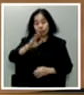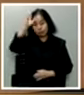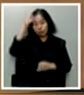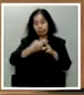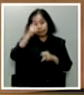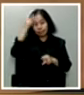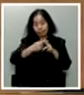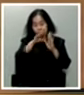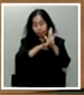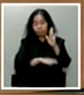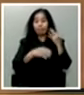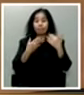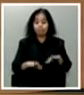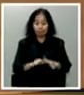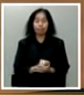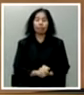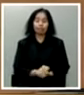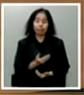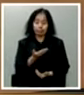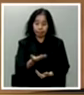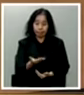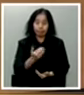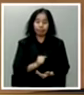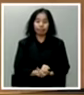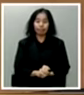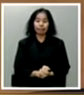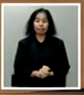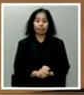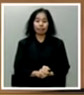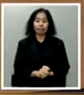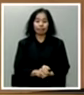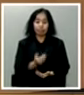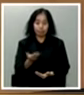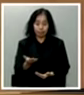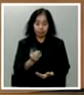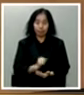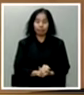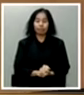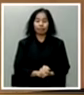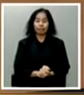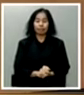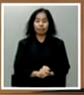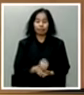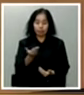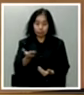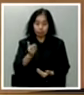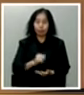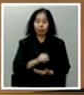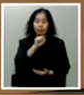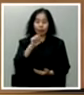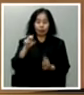2ครับเชิญครับเชิญท่านคุณหมอครับเชิญครับหมอชนน่านครับ